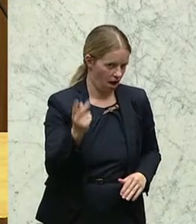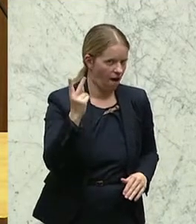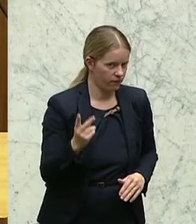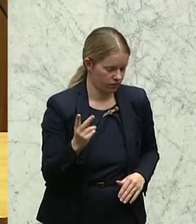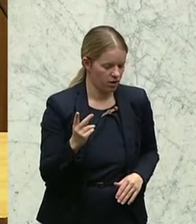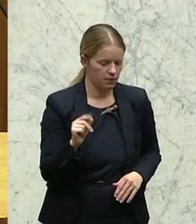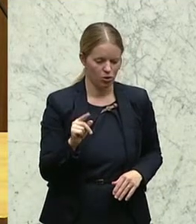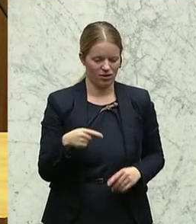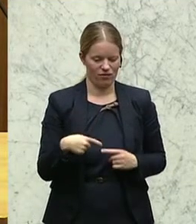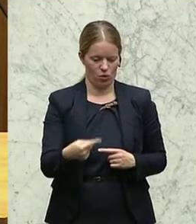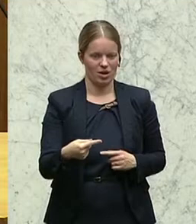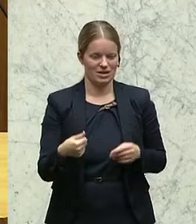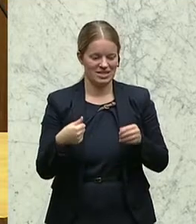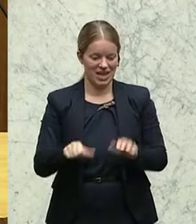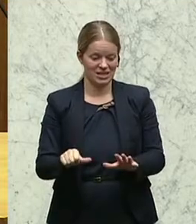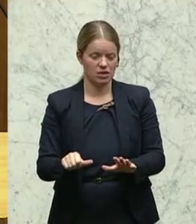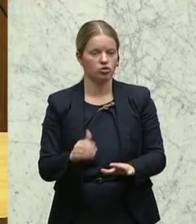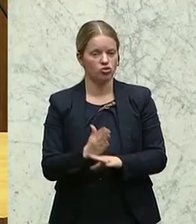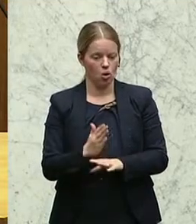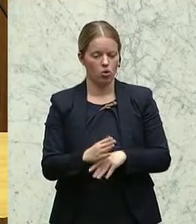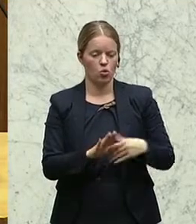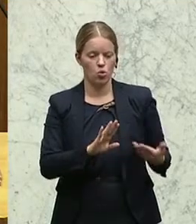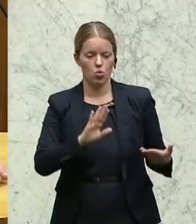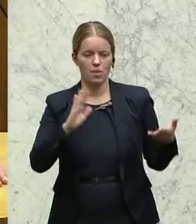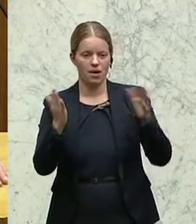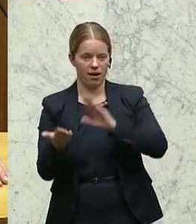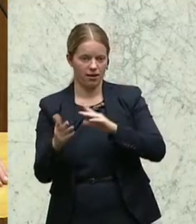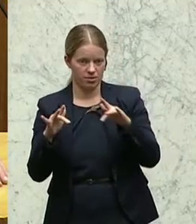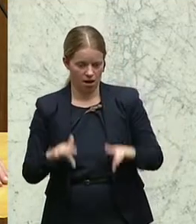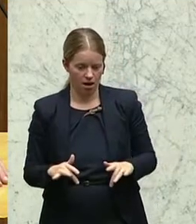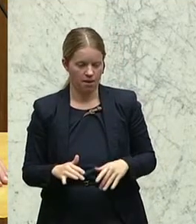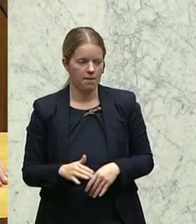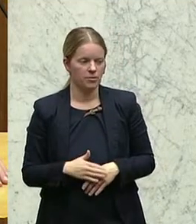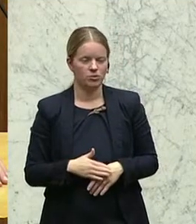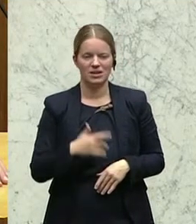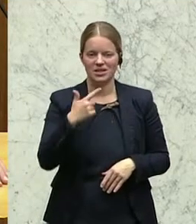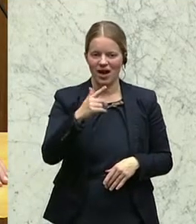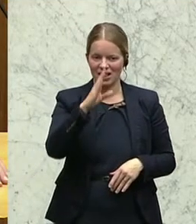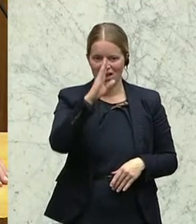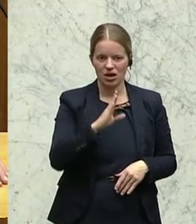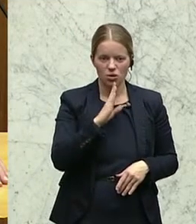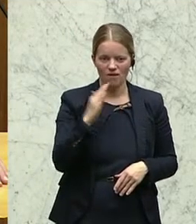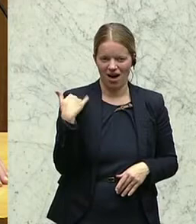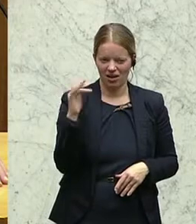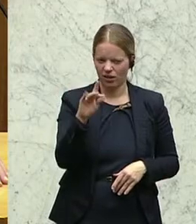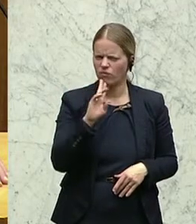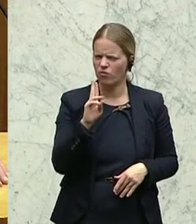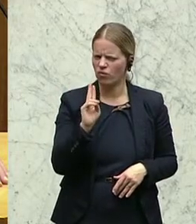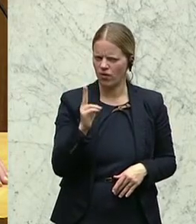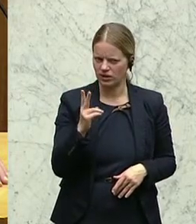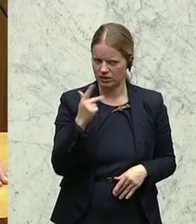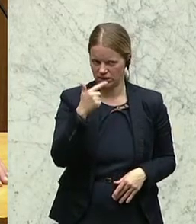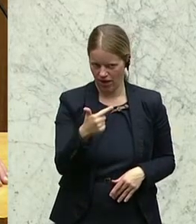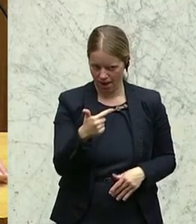Für 16 gibt es bereits Übergänge. Das heißt, die 2 Direktoren, wo es eine Kritik gegeben hat, warum man 2 braucht, die